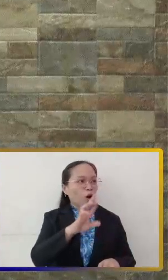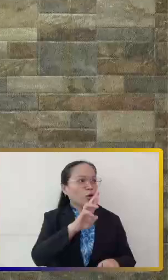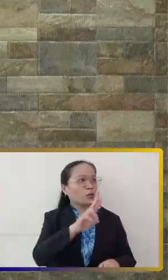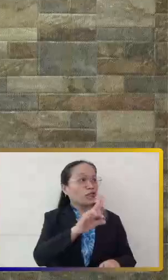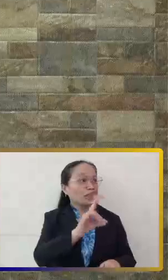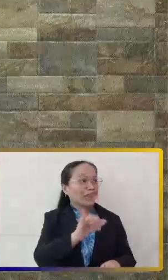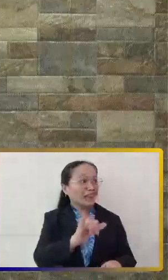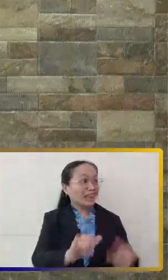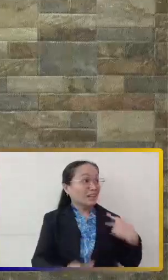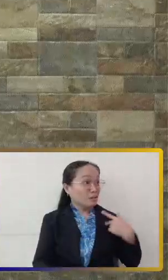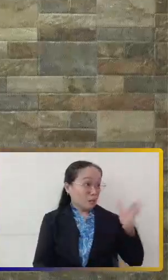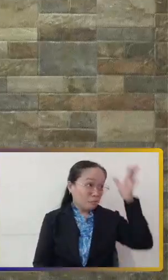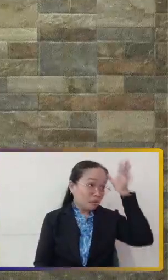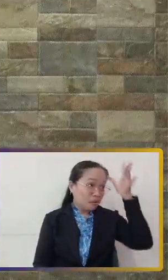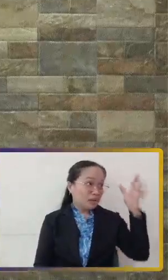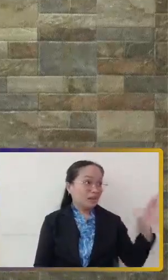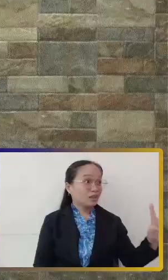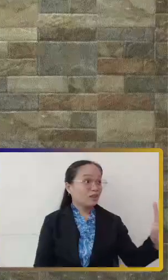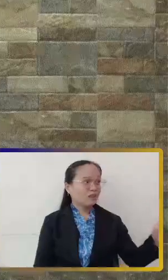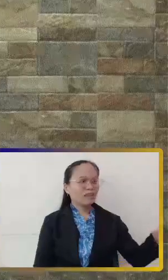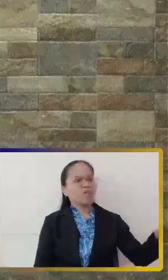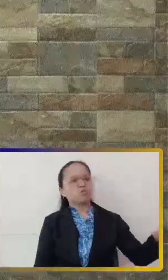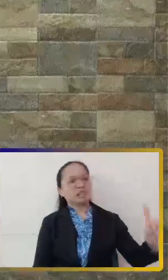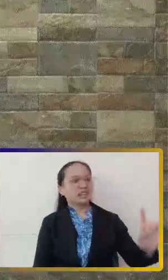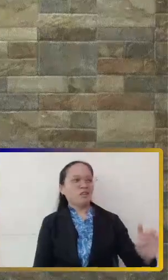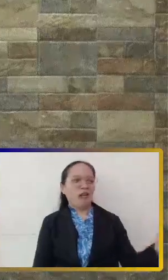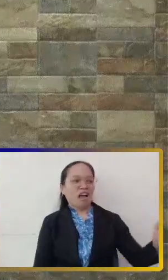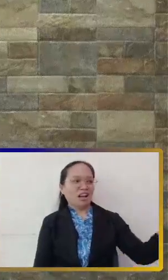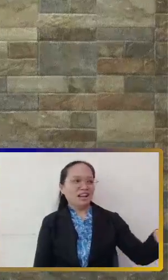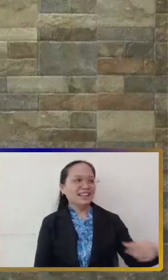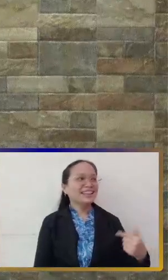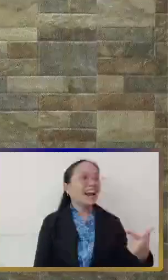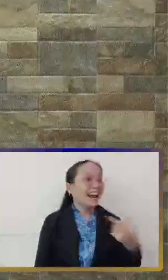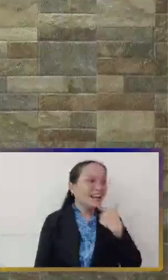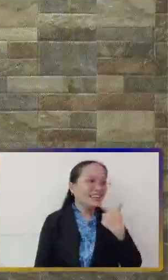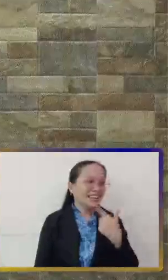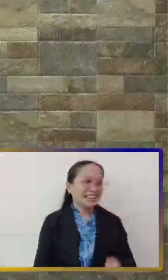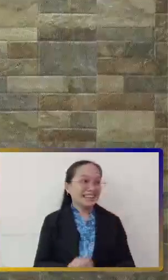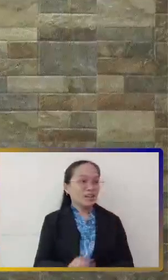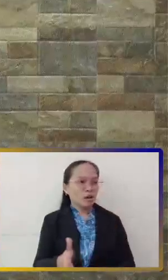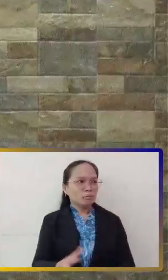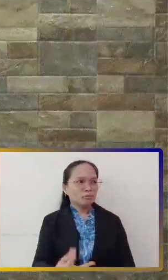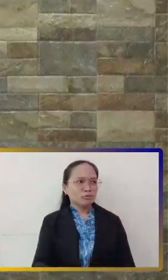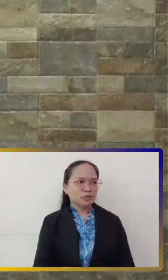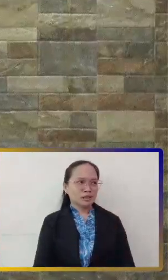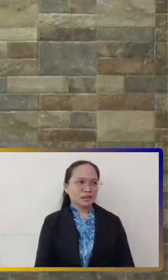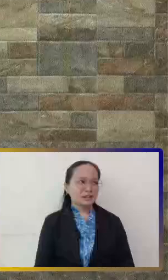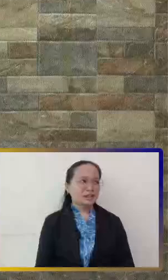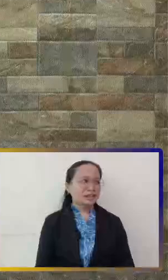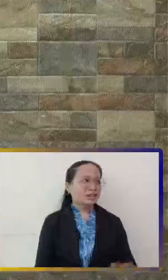You know? Eh sana magkaroon po tayo ng ganong klaseng pakiramdam.